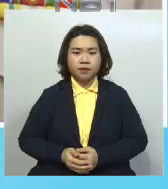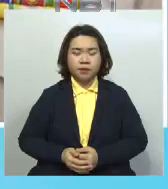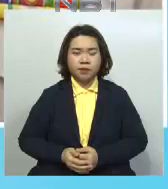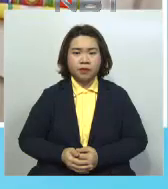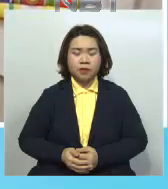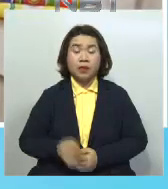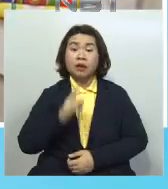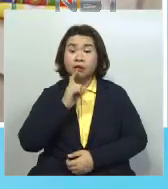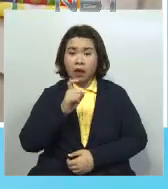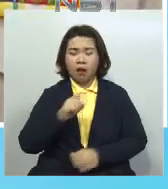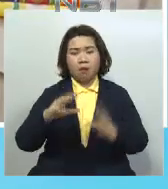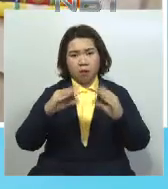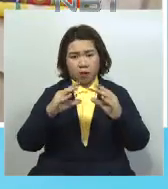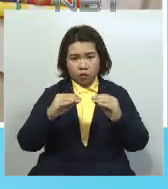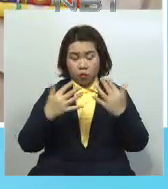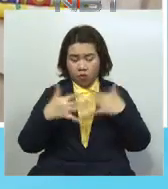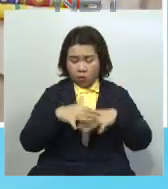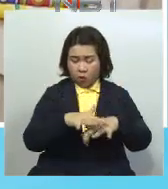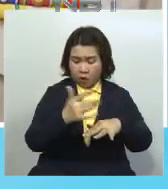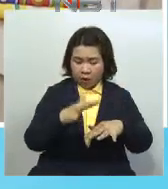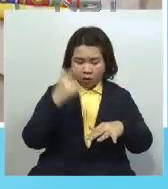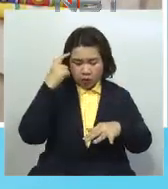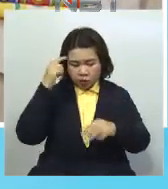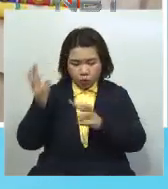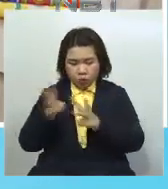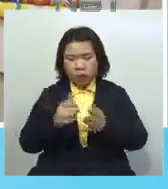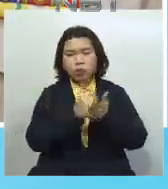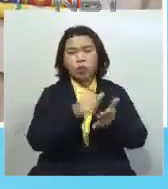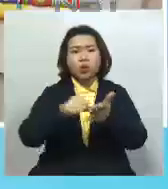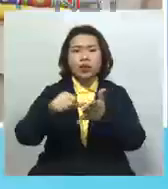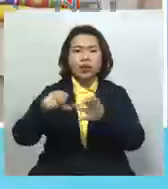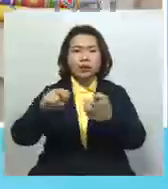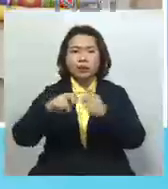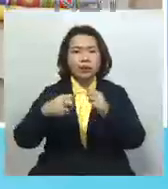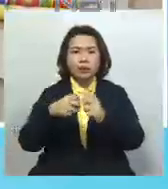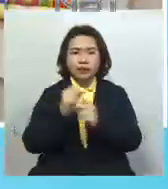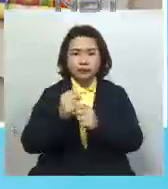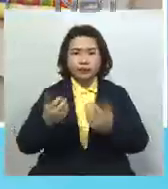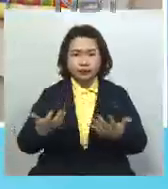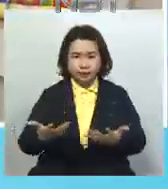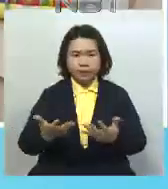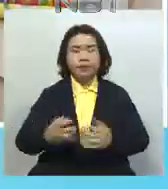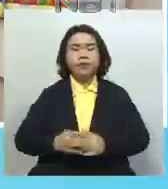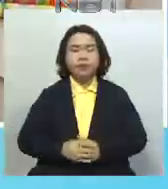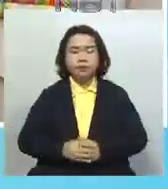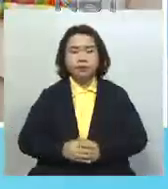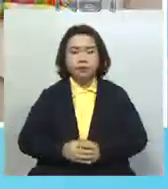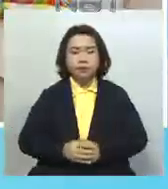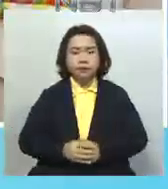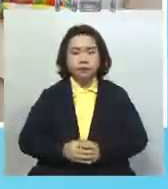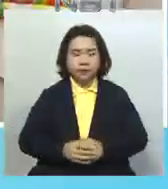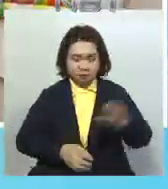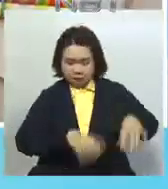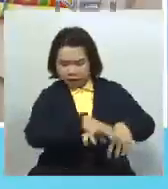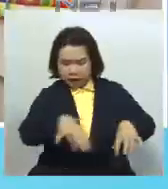จากที่ประชุมเมื่อวานมีแนวทางการดำเนินการร่วมกันยังไงไหมฮะทั้งในพื้นที่ของจังหวัดเชียงใหม่เองกับทางด้านของกรมต่างๆในสังกัด